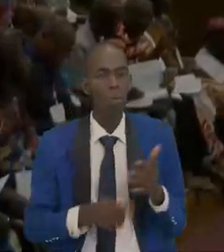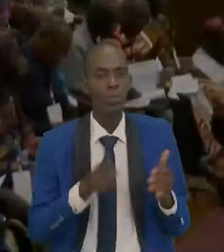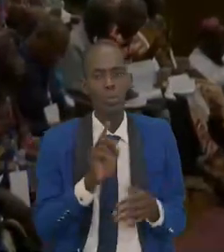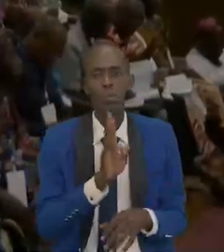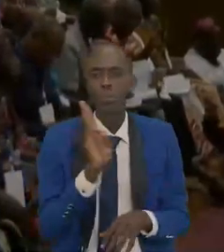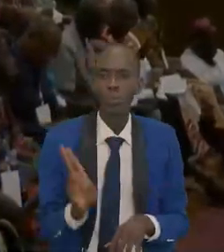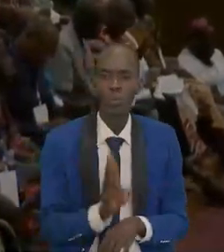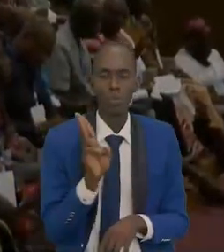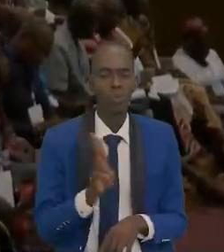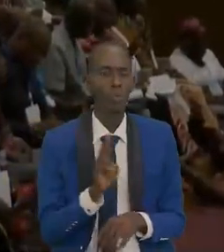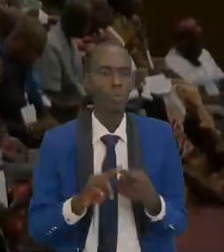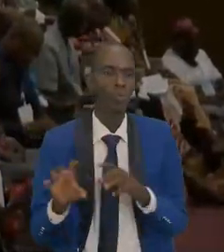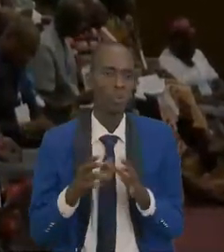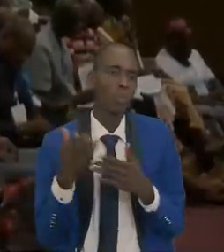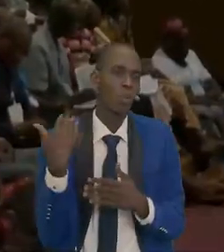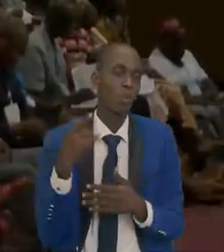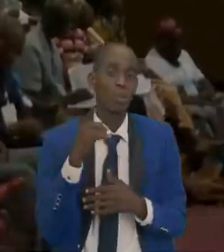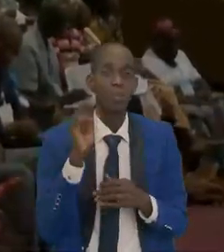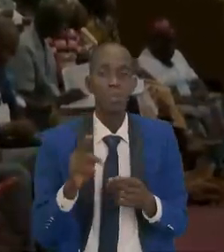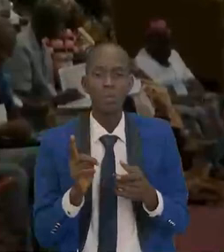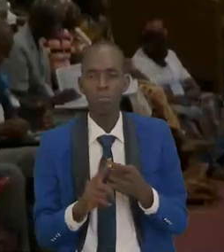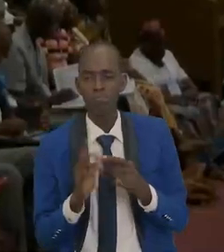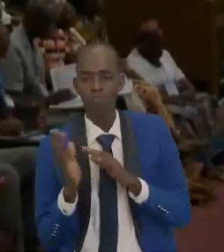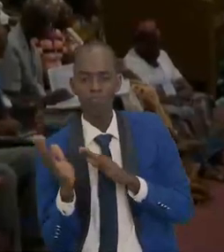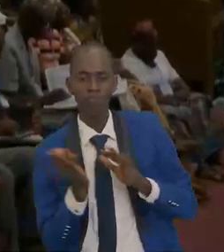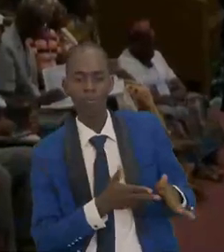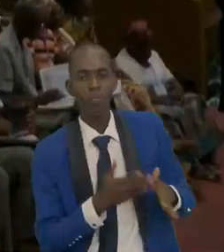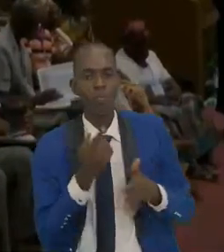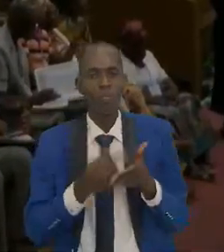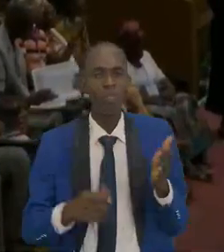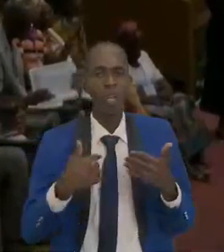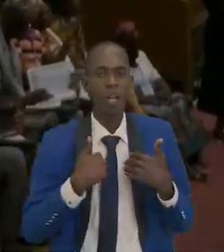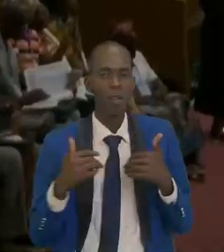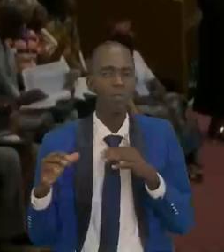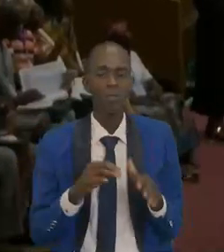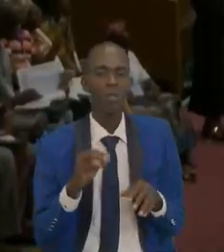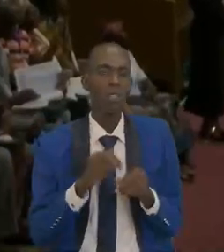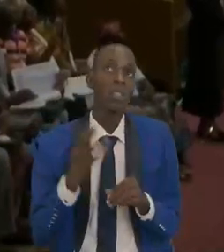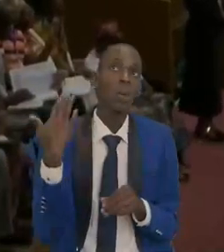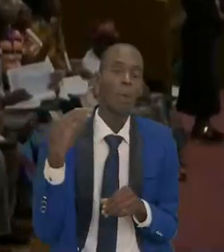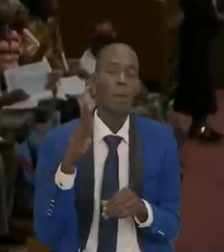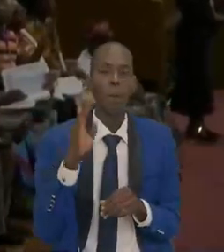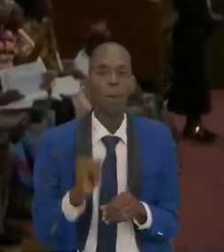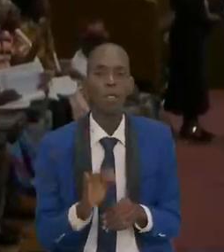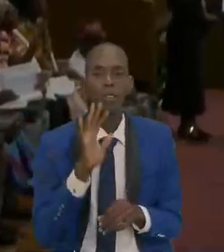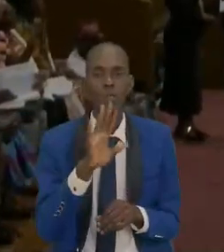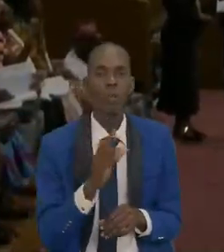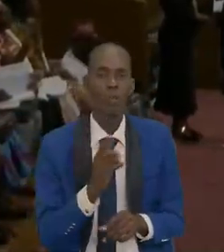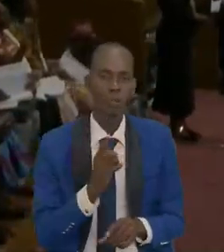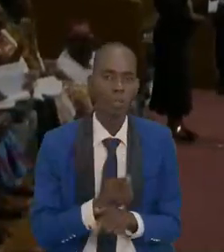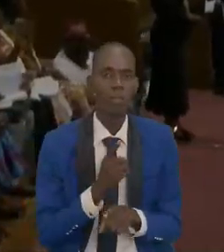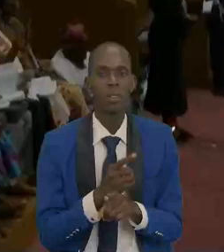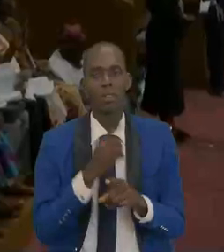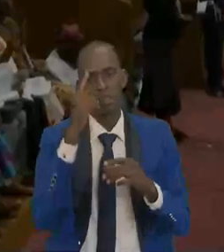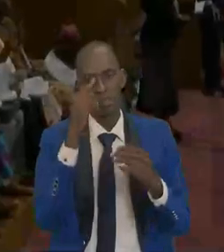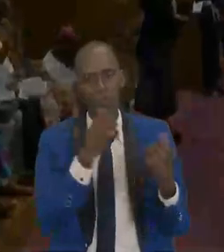Vous devez même détourner vos regards de ce que vous avez fait par le passé, par la foi régulière.